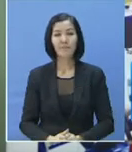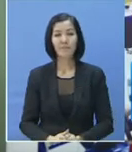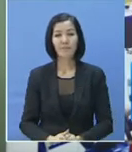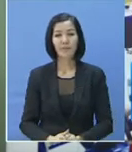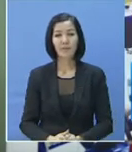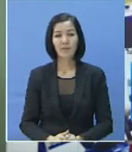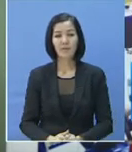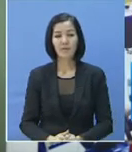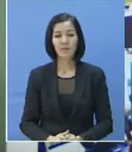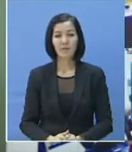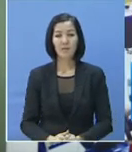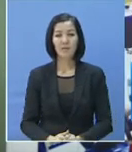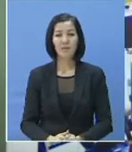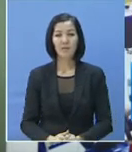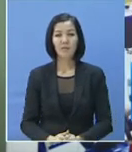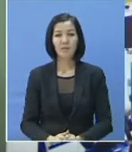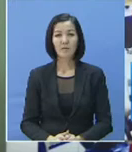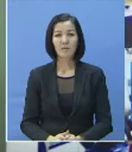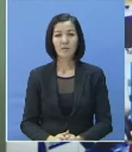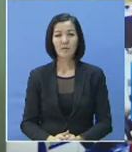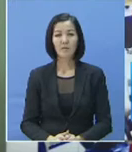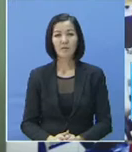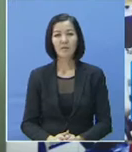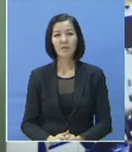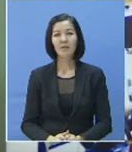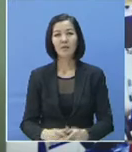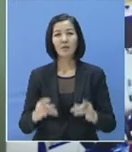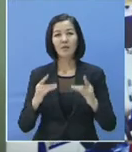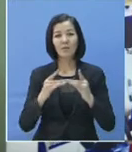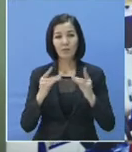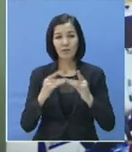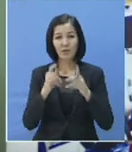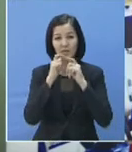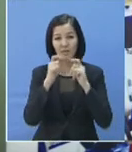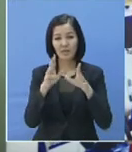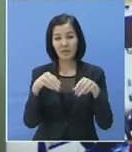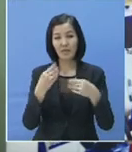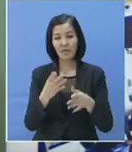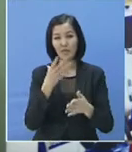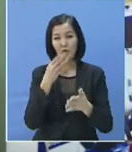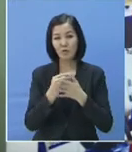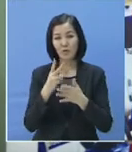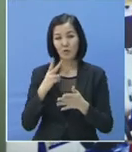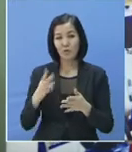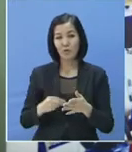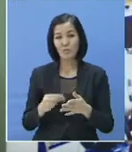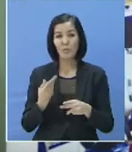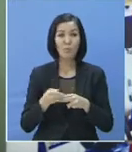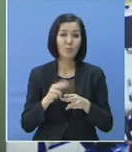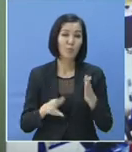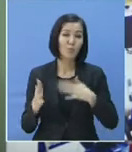бөлісіп, өзінің тарапынан манежканы сыйға тартып, енді қуанып жүрмін, бүкіл